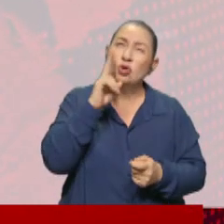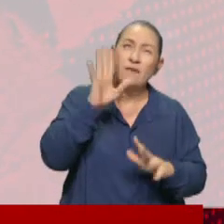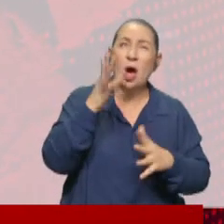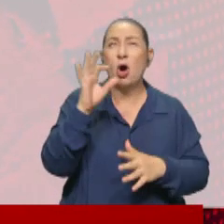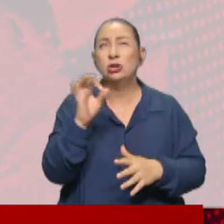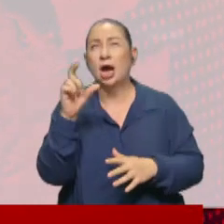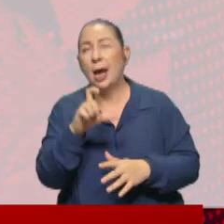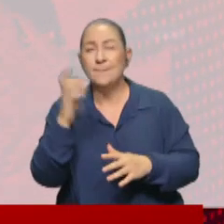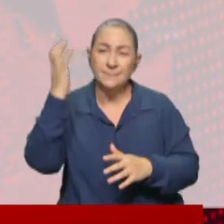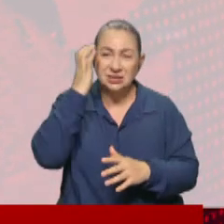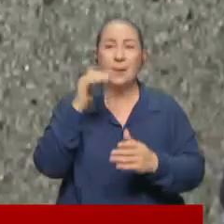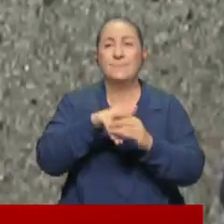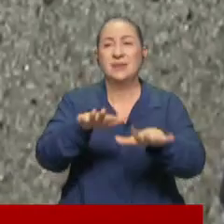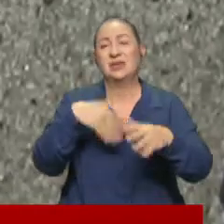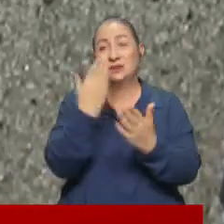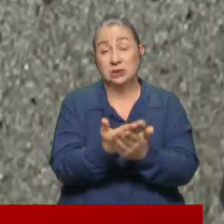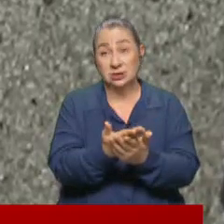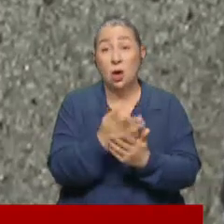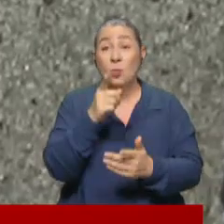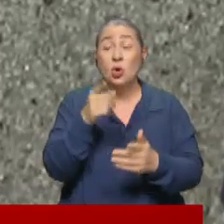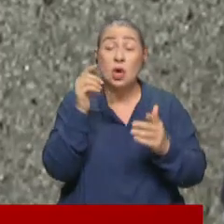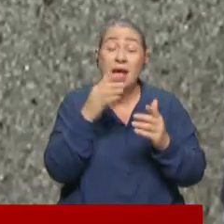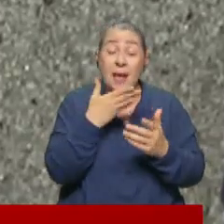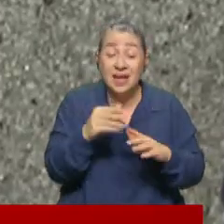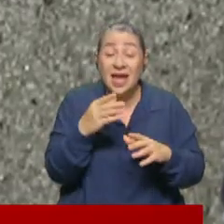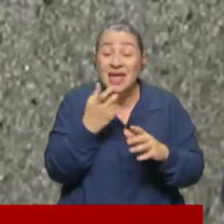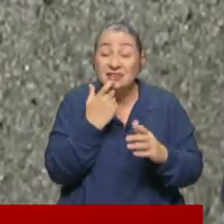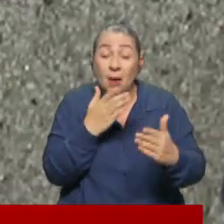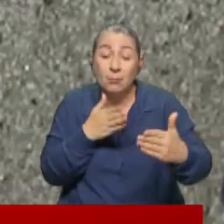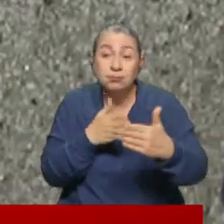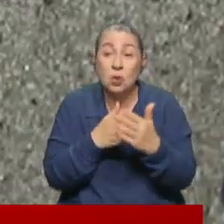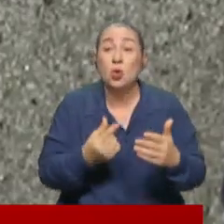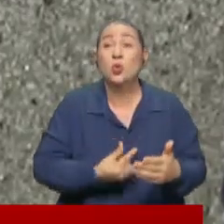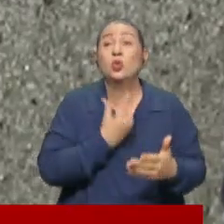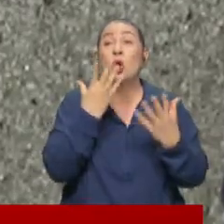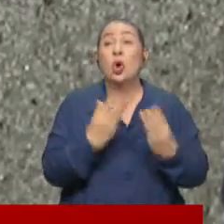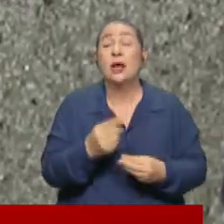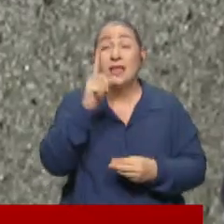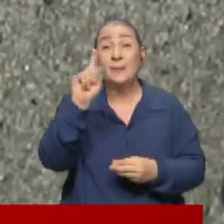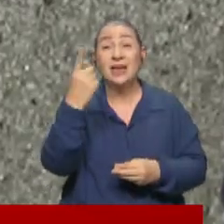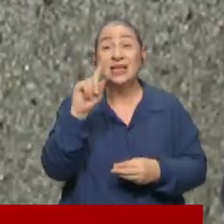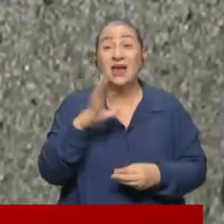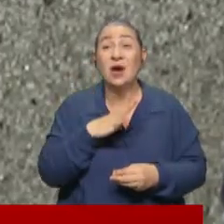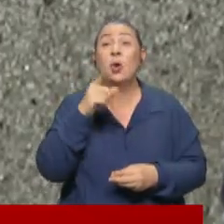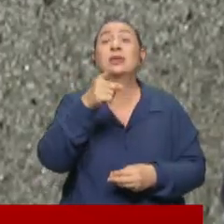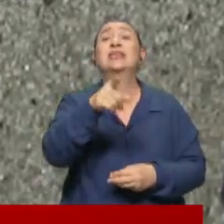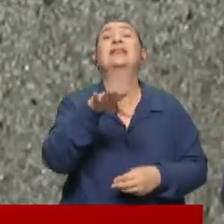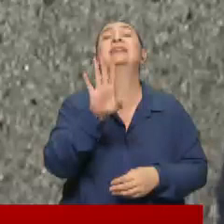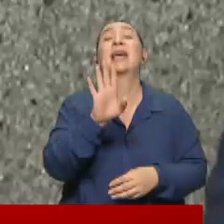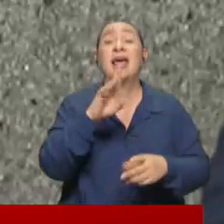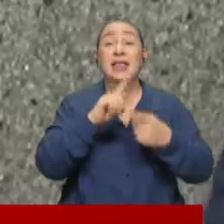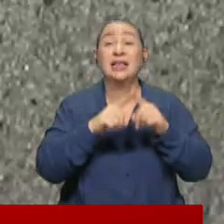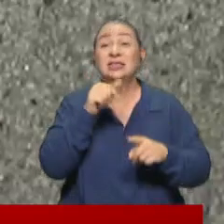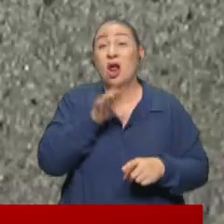ayı başında meclise sunacağız. Günü gelince bu emeklilikte yaşa takılanların da umudu olan tek bir lider var. O da sen değilsin.